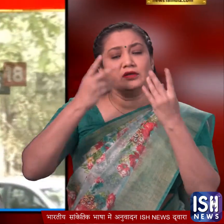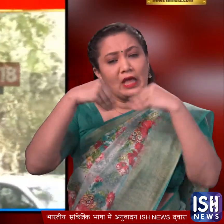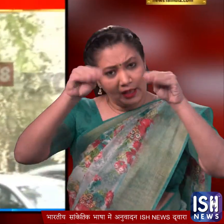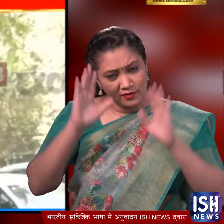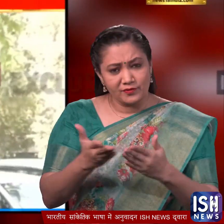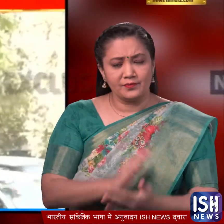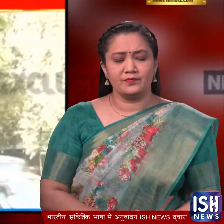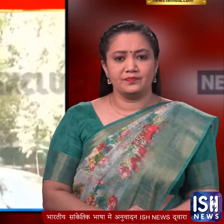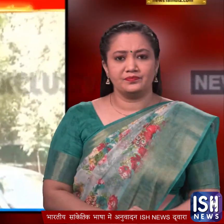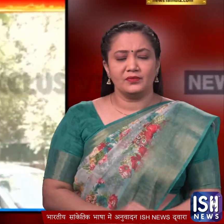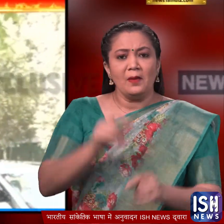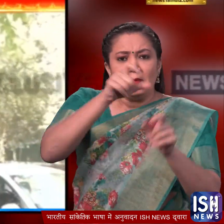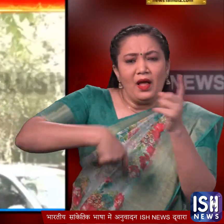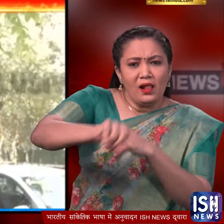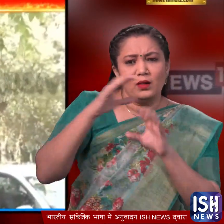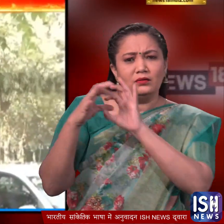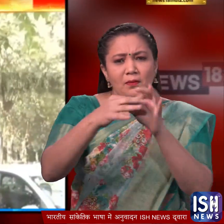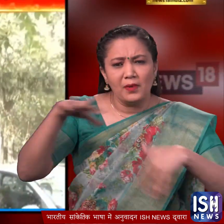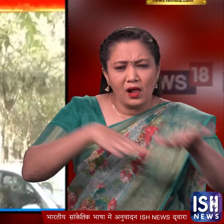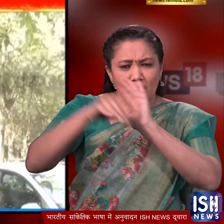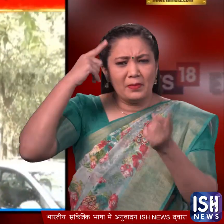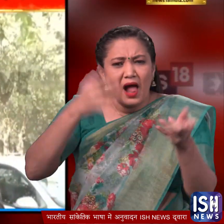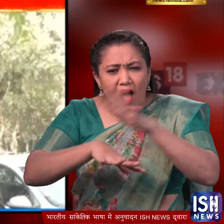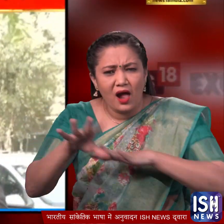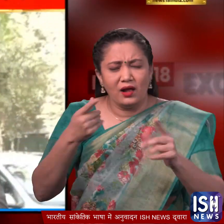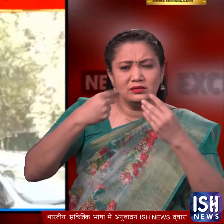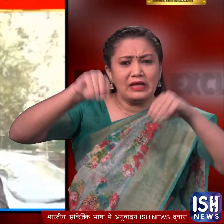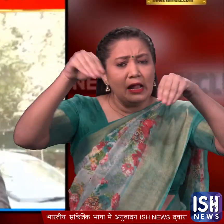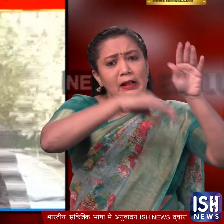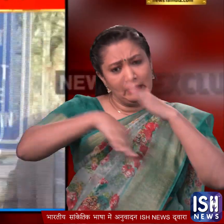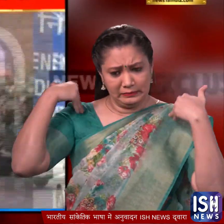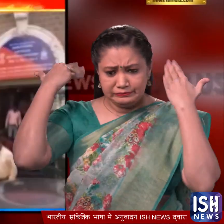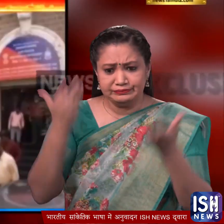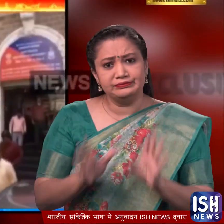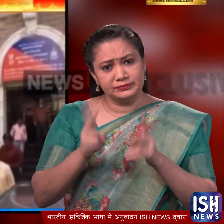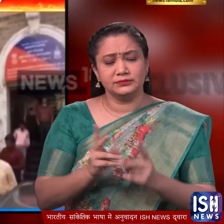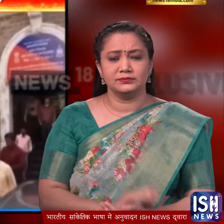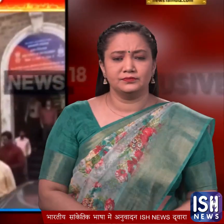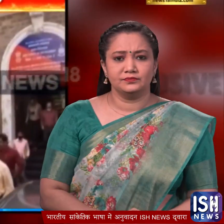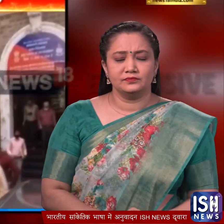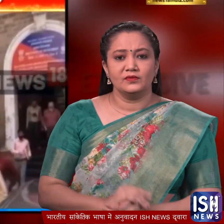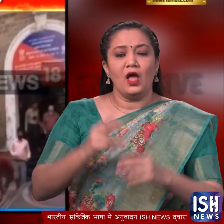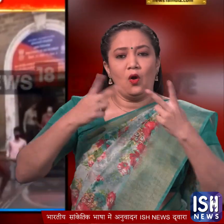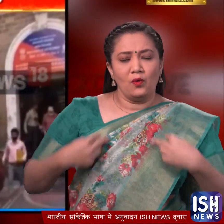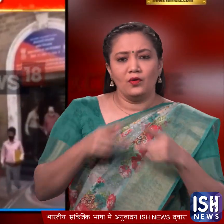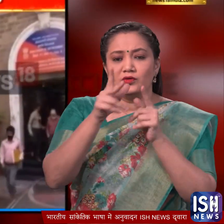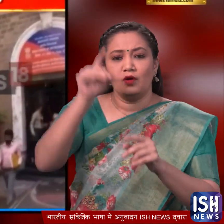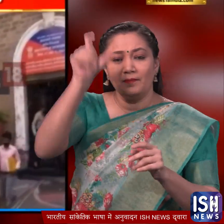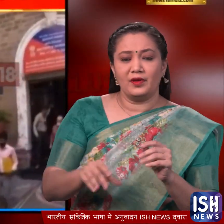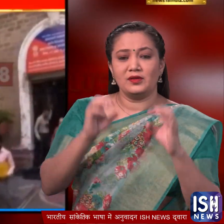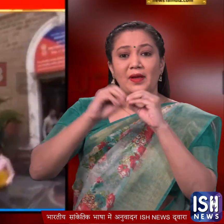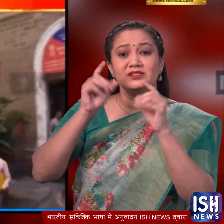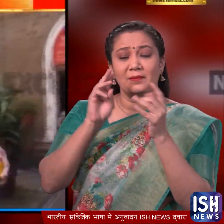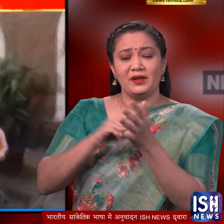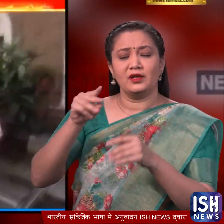अंडरवर्ल्ड माफियाओं का कनेक्शन प्रयोग करके ये पूरे तस्करी के मामले को अंजाम देता रहा है। पूरी जानकारी जुटाने के लिए अदालत ने तस्कर